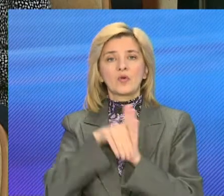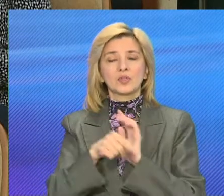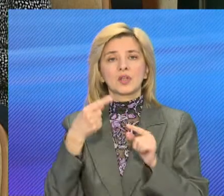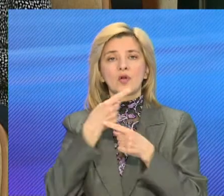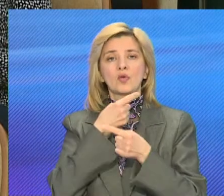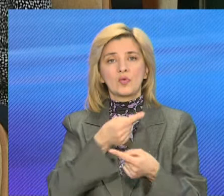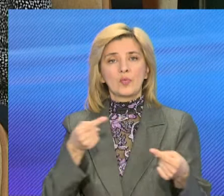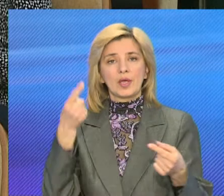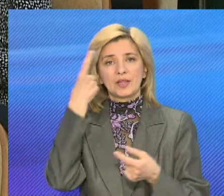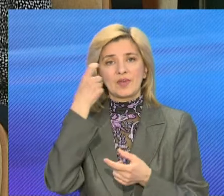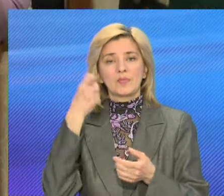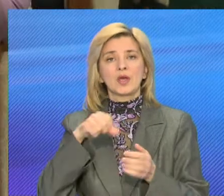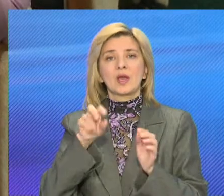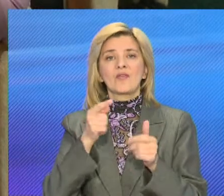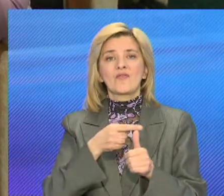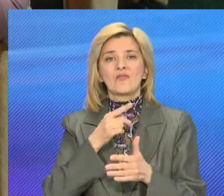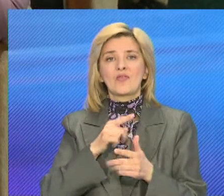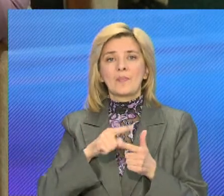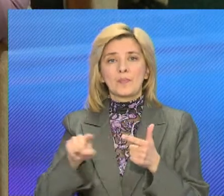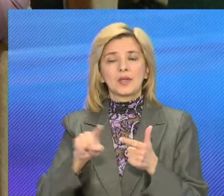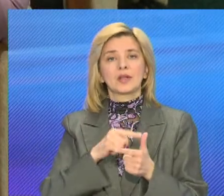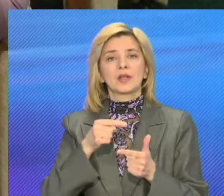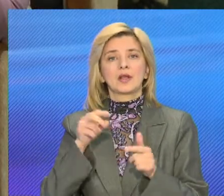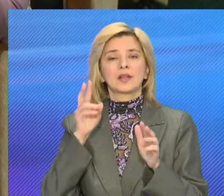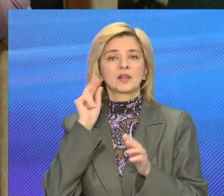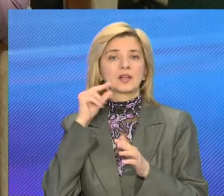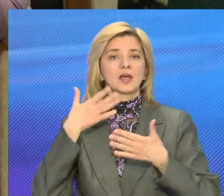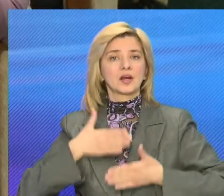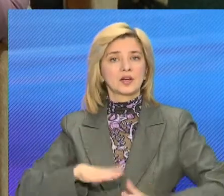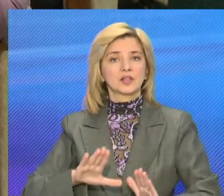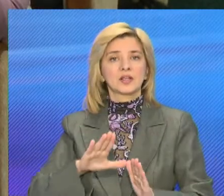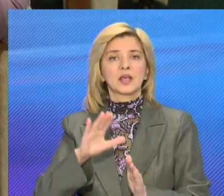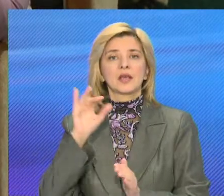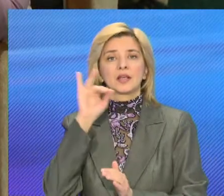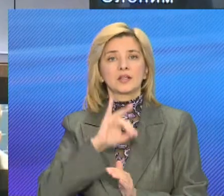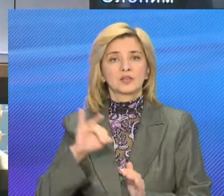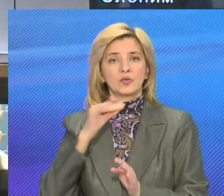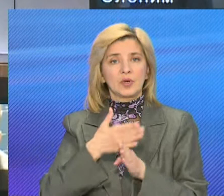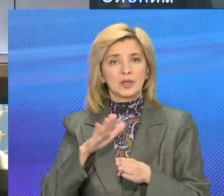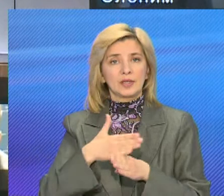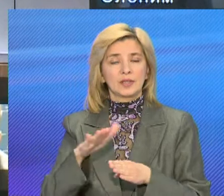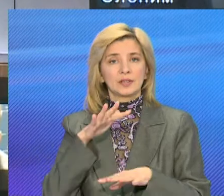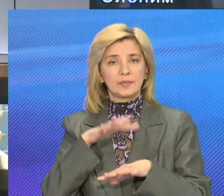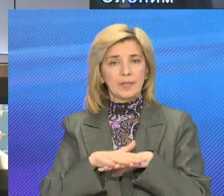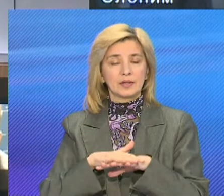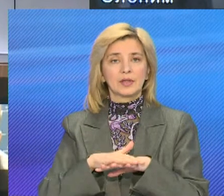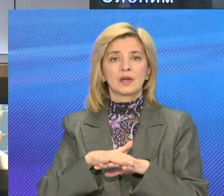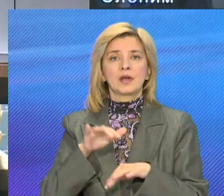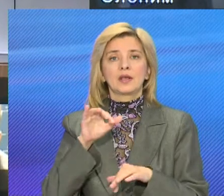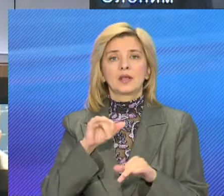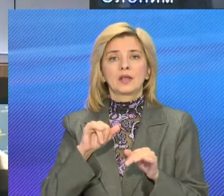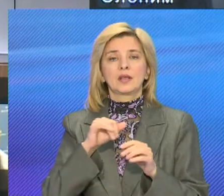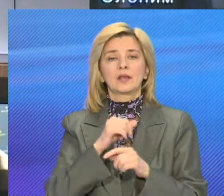дата народжения, кредитная история – национальная приналежность отбитки пальцев. Операторы те, кто собирают, заховывают